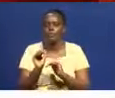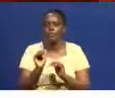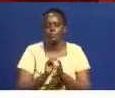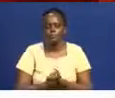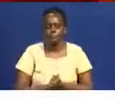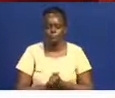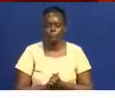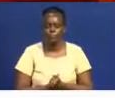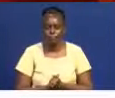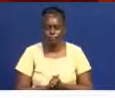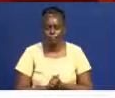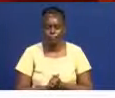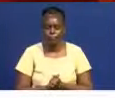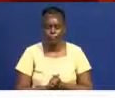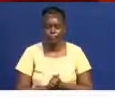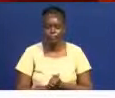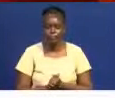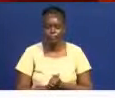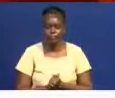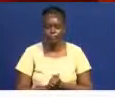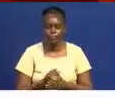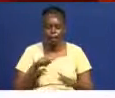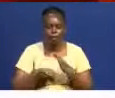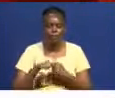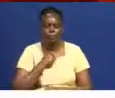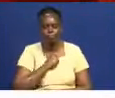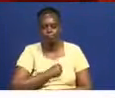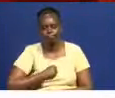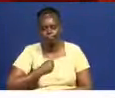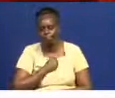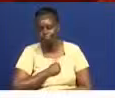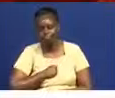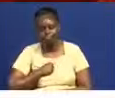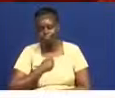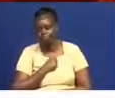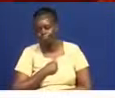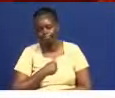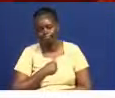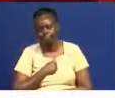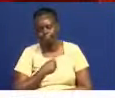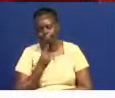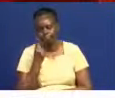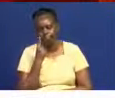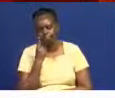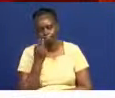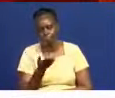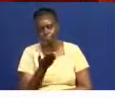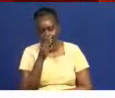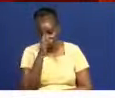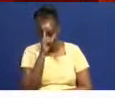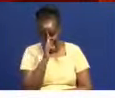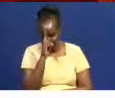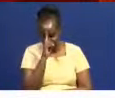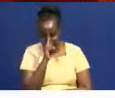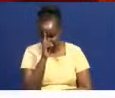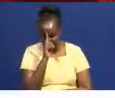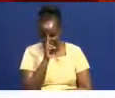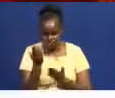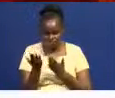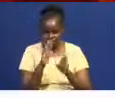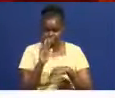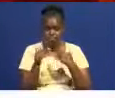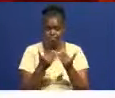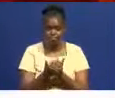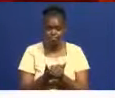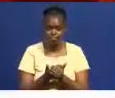Spika, jambo la kusikitisha, tunaona kwamba polisi ambao ni utumishi kwa wote